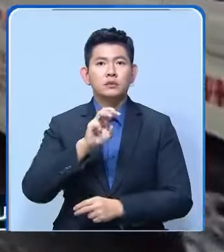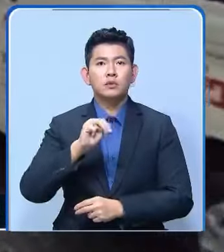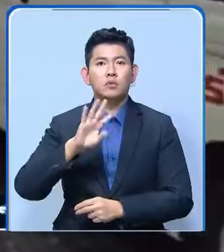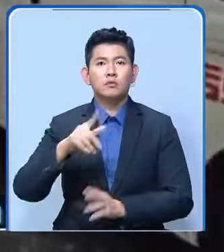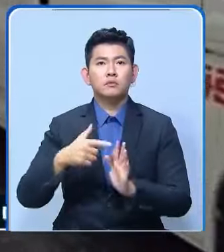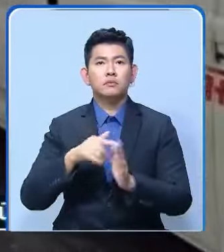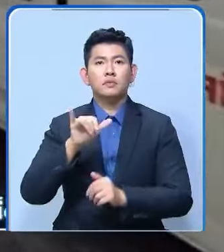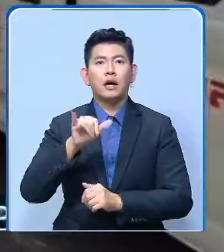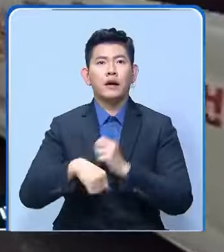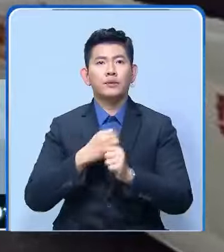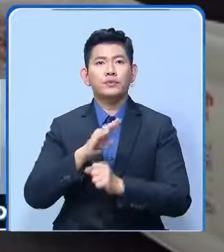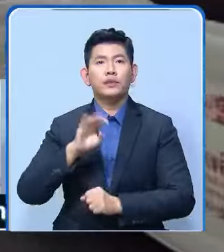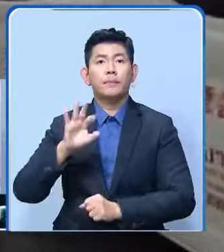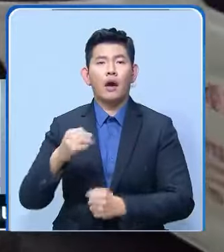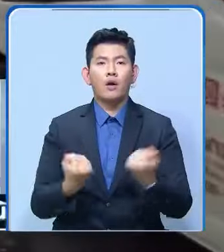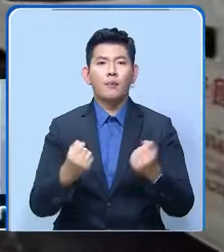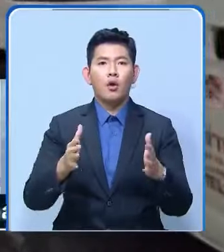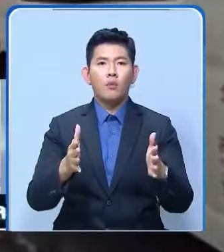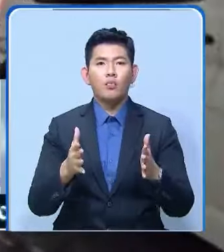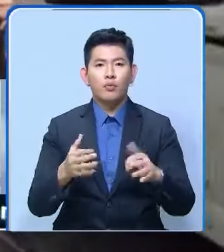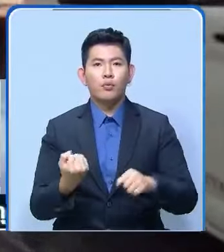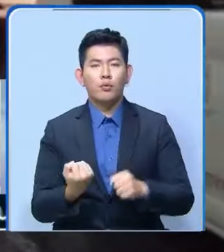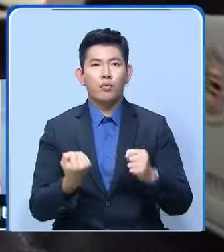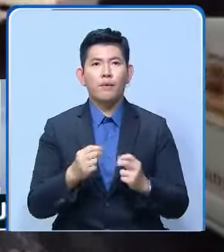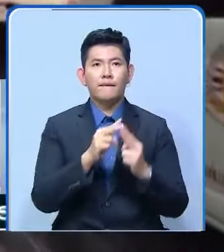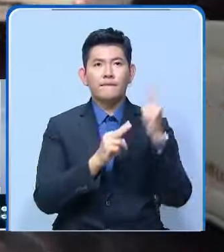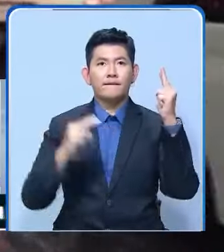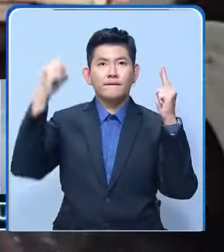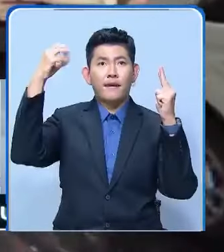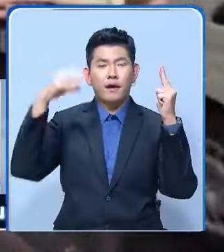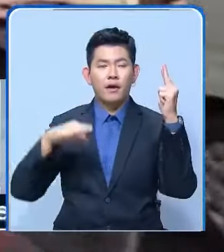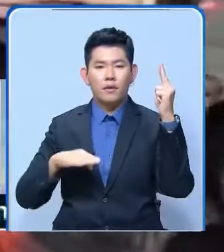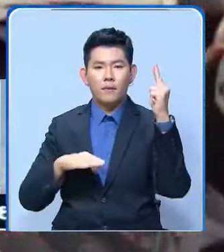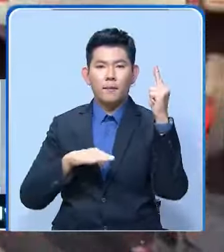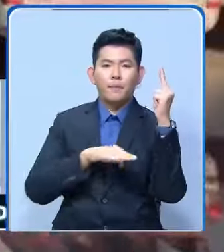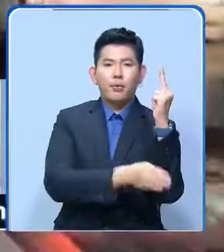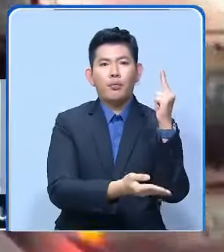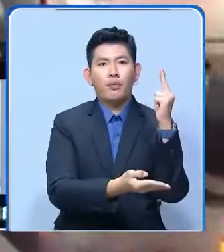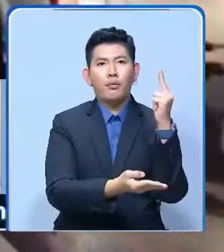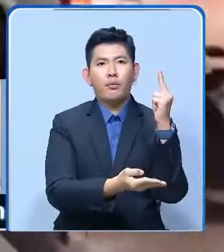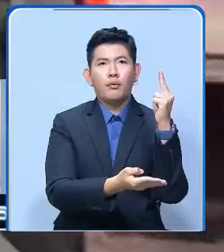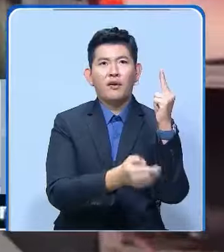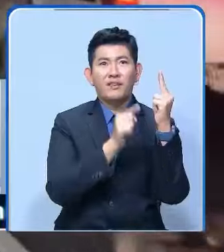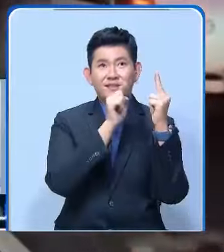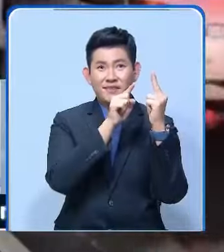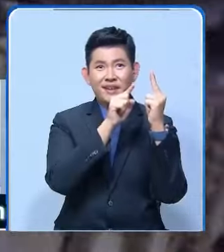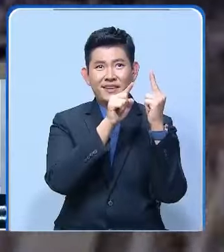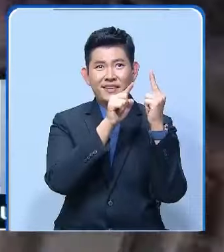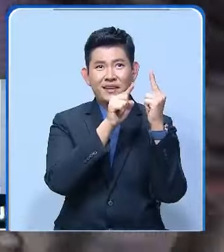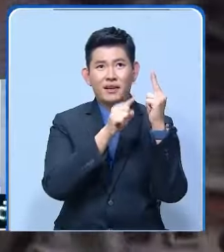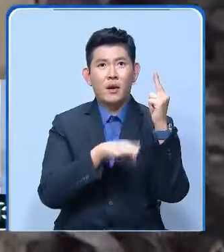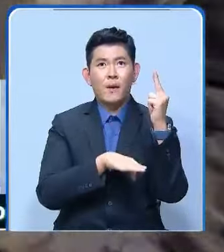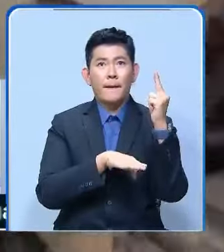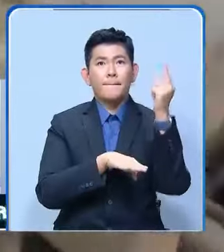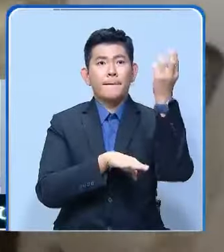กที่เขาขับมาแล้วก็เสียหลักพลิกตะแคงไปชนกับเสาไฟฟ้าแรงสูงก็ทำให้หม้อแปลงไฟฟ้าขนาดใหญ่เนี่ยมันหล่นทับ